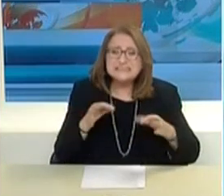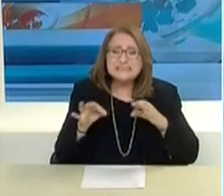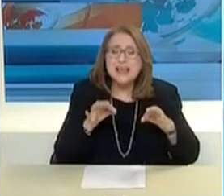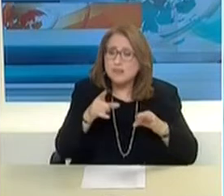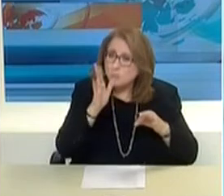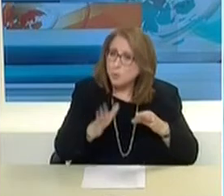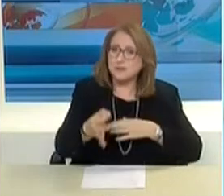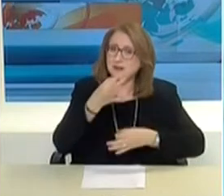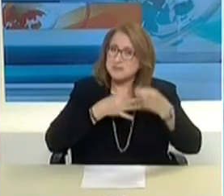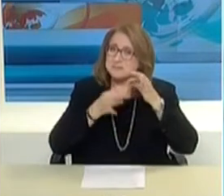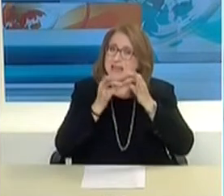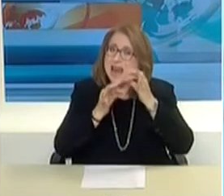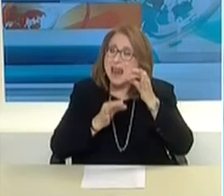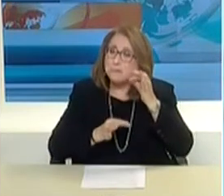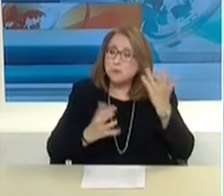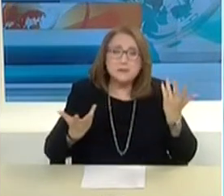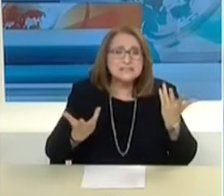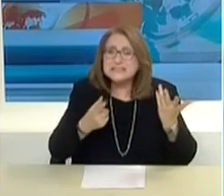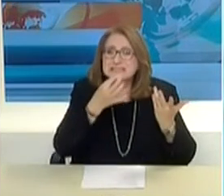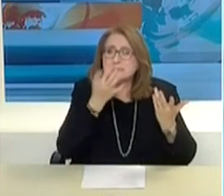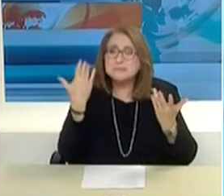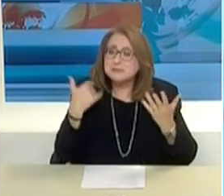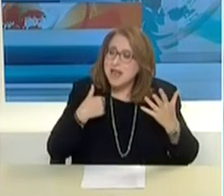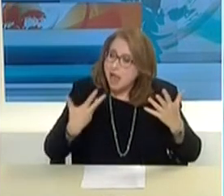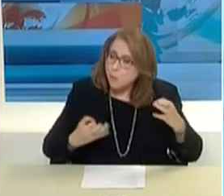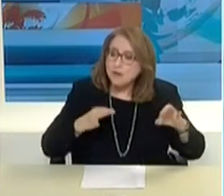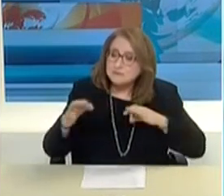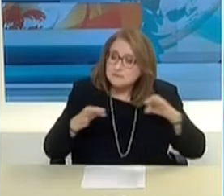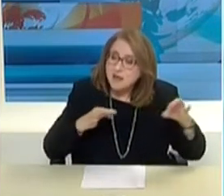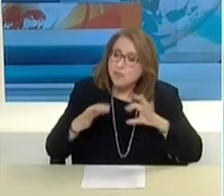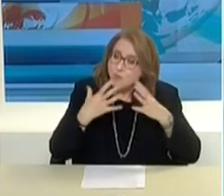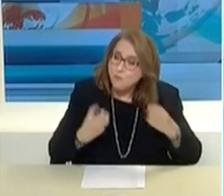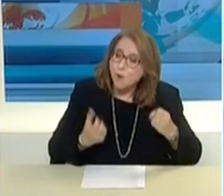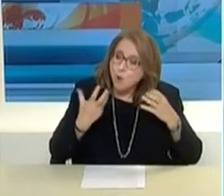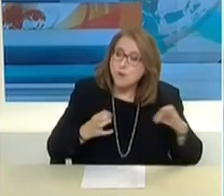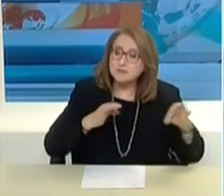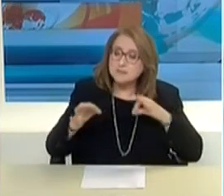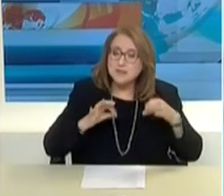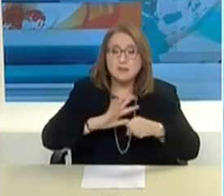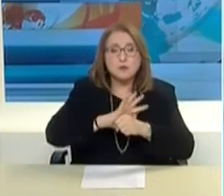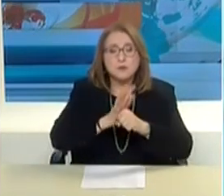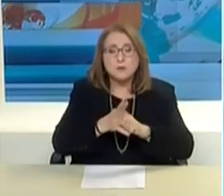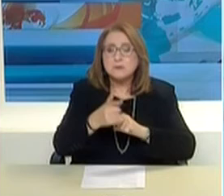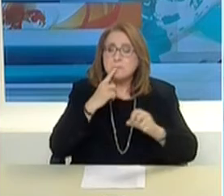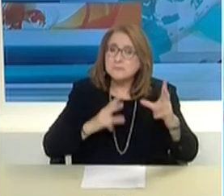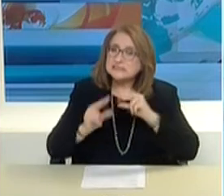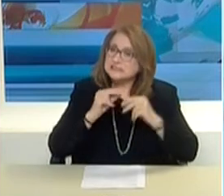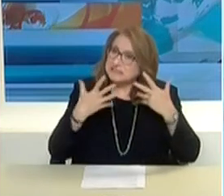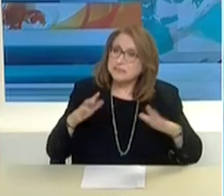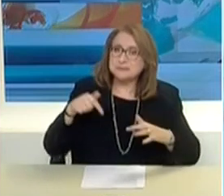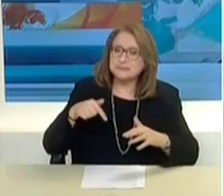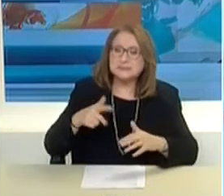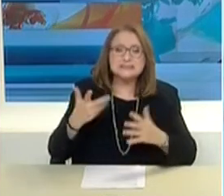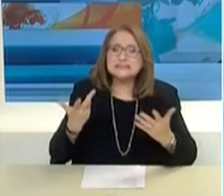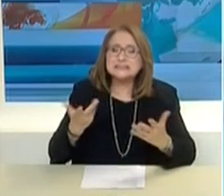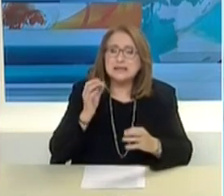παραπάνω, κάποιες κατευθυντήριες γραμμές, κάποιες οδηγίες. Αν άκουσα καλά, είπατε κάποιο σχέδιο, καταθέσατε ότι συζητήσατε σήμερα κάποιο σχέδιο